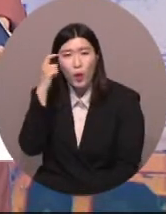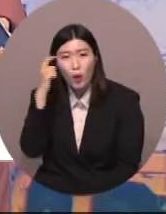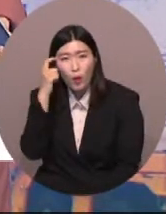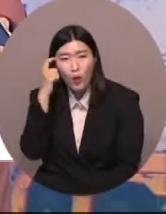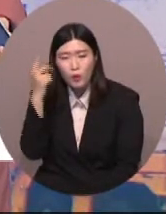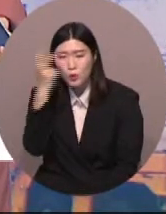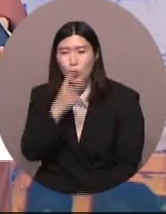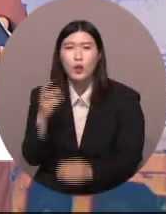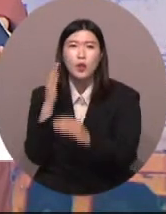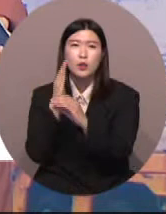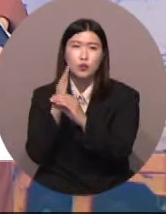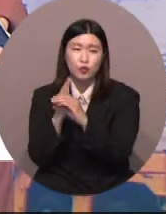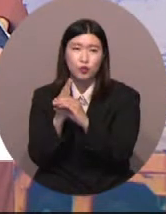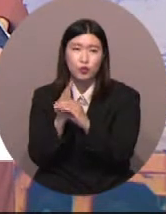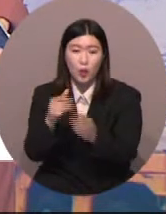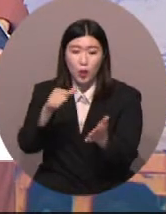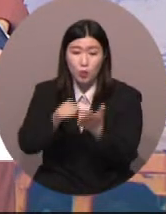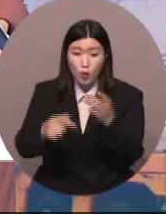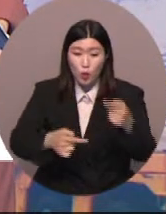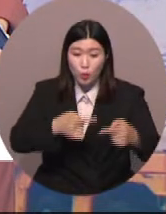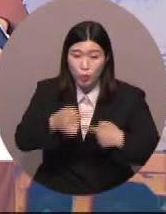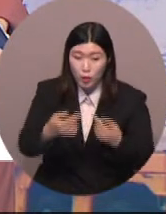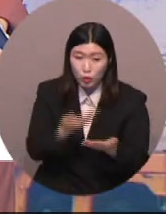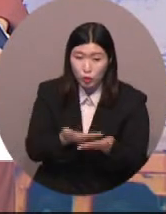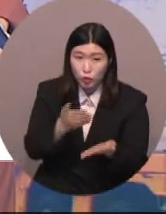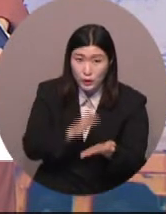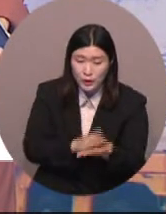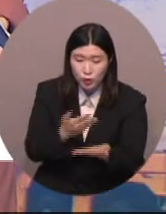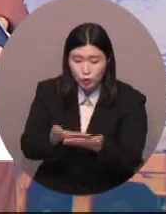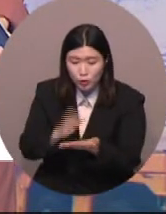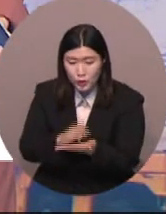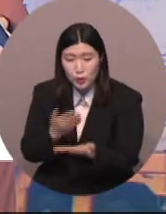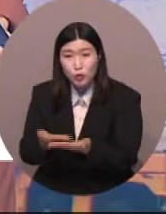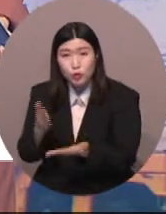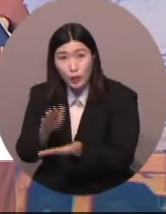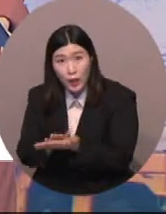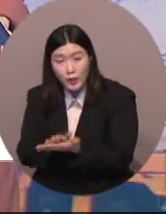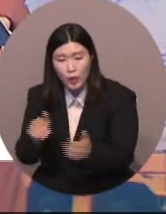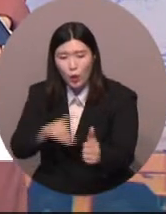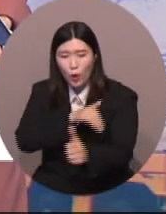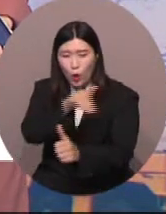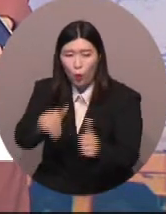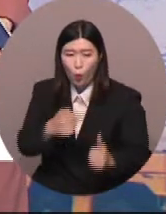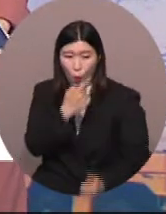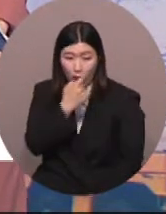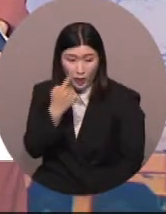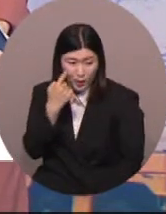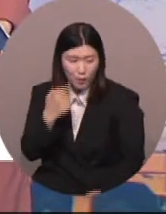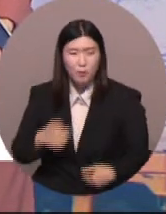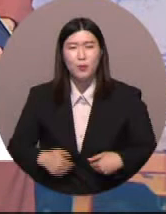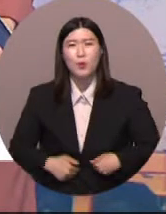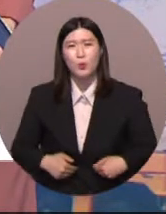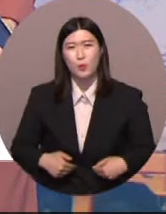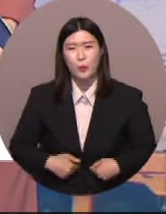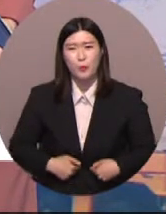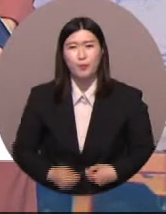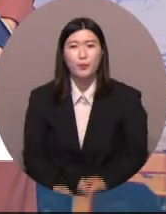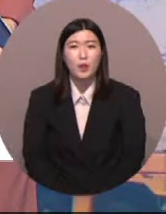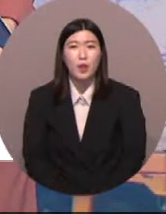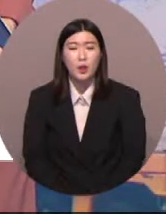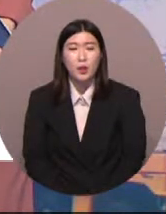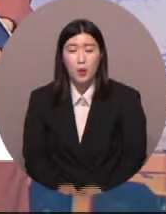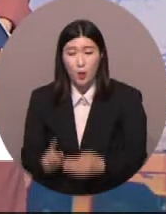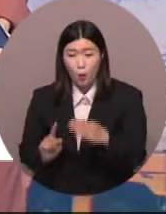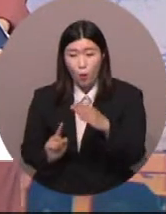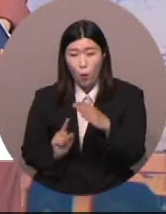원인을 찾고 부품 교체 등 보완을 거친 뒤 시스템 전체를 다시 점검해야 하는데요. 발사